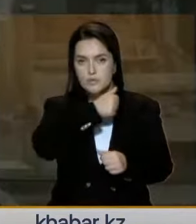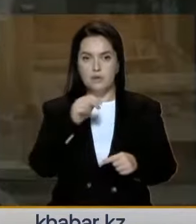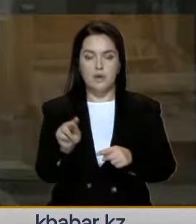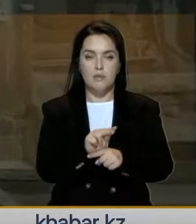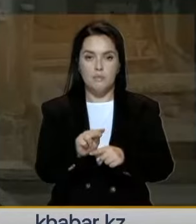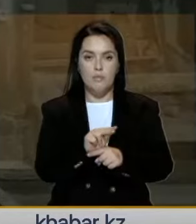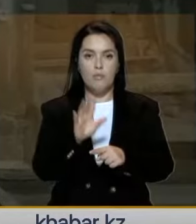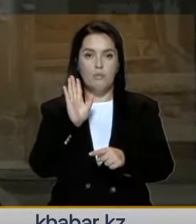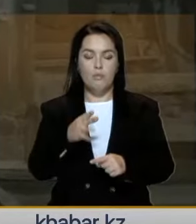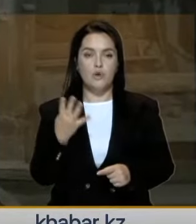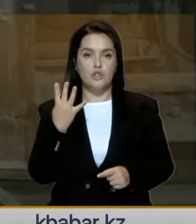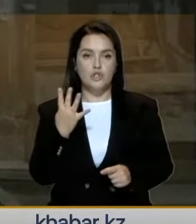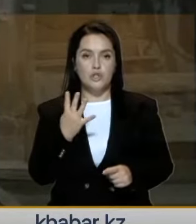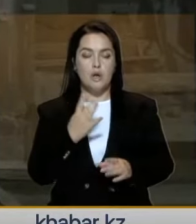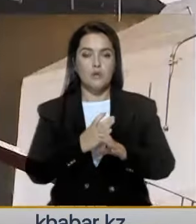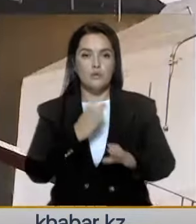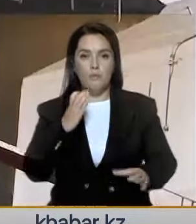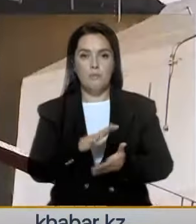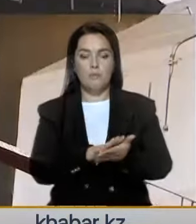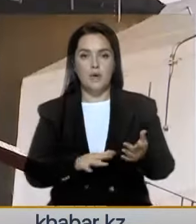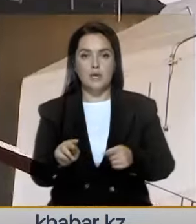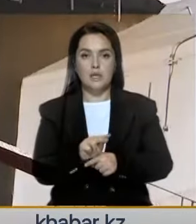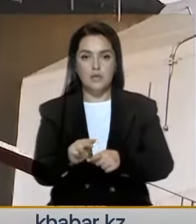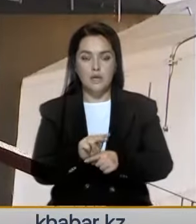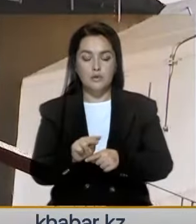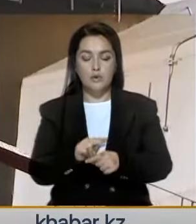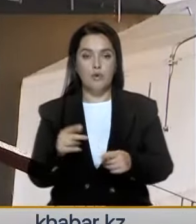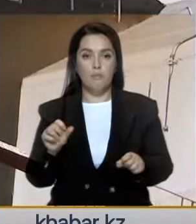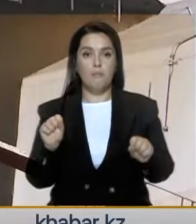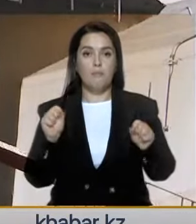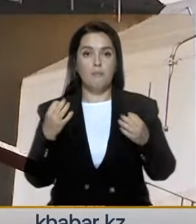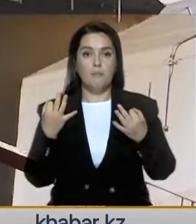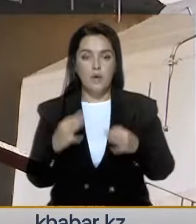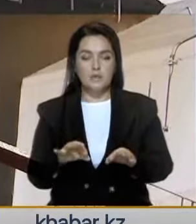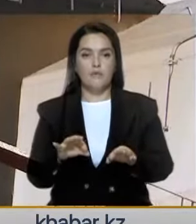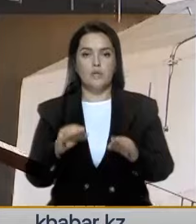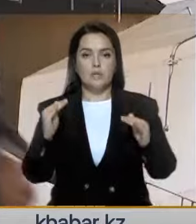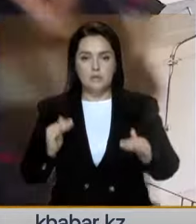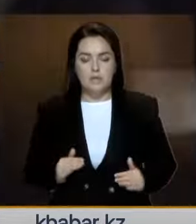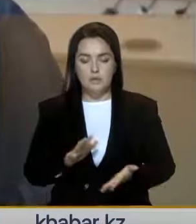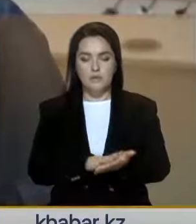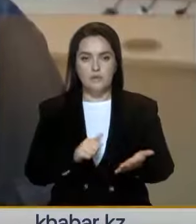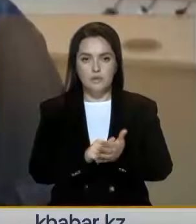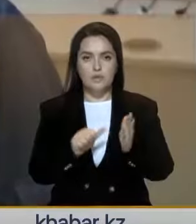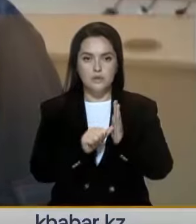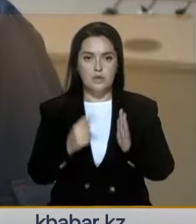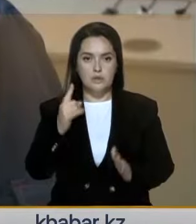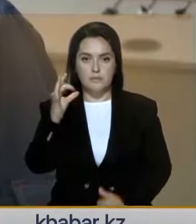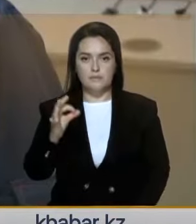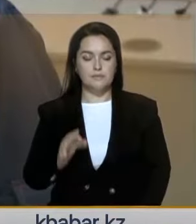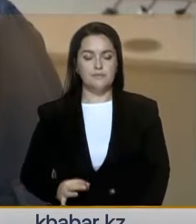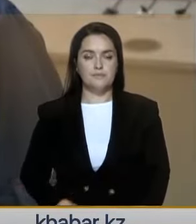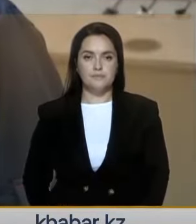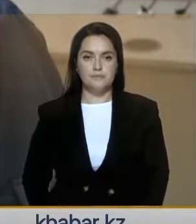здесь отремонтировали 4 турбины и продолжается реконструкция котлоагрегатов. Это позволит снизить износ до 61%. На этот год у